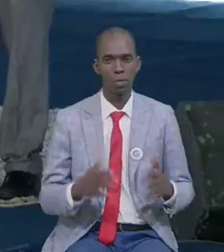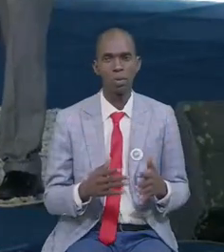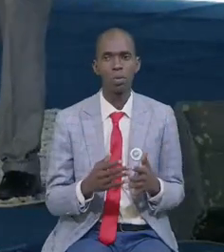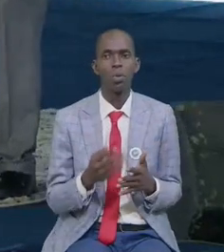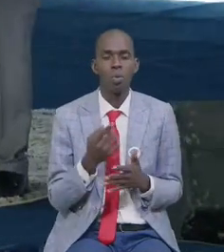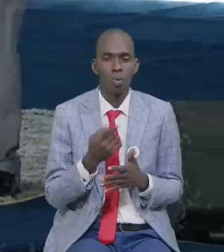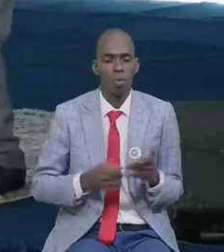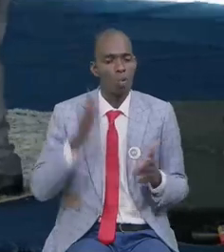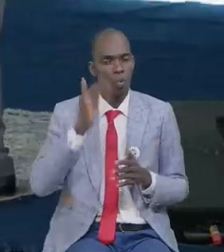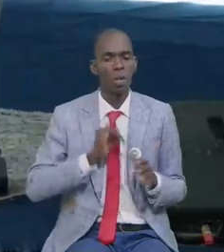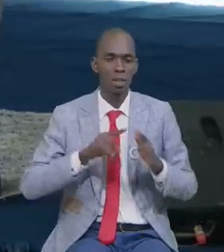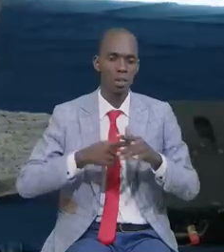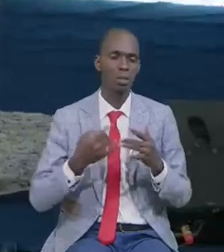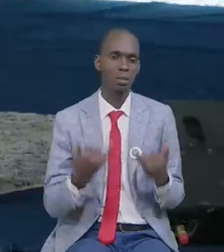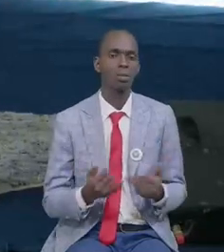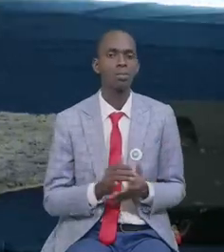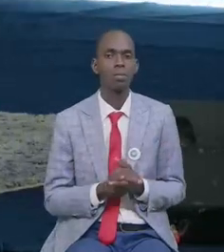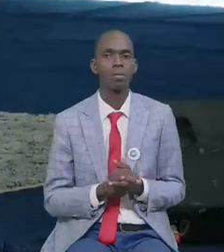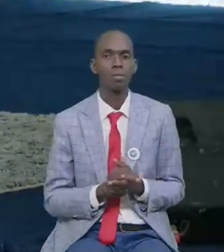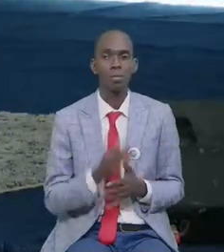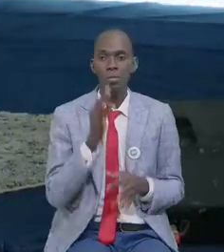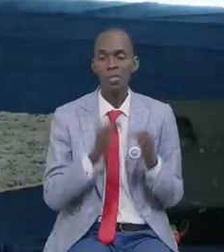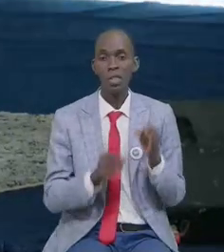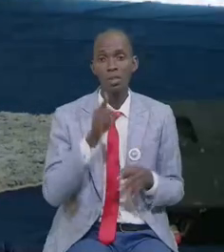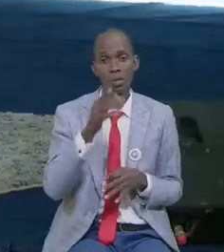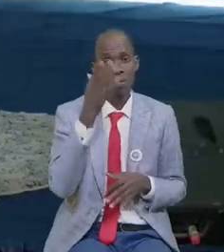qu'est-ce que je vais commencer aujourd'hui? Si toi tu savais